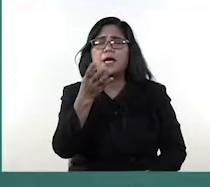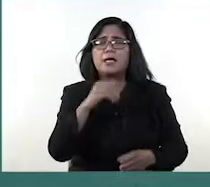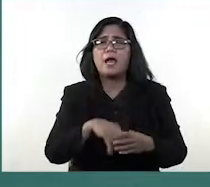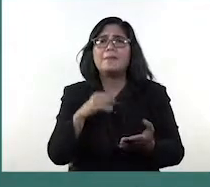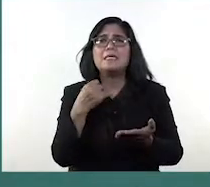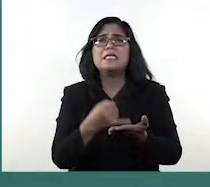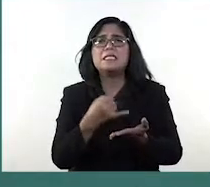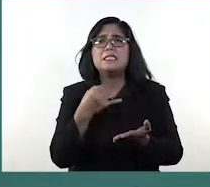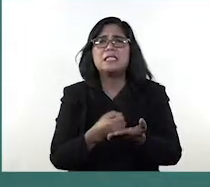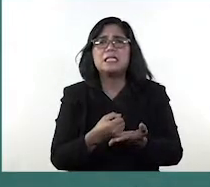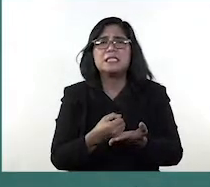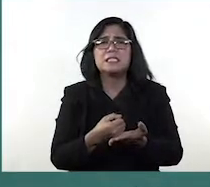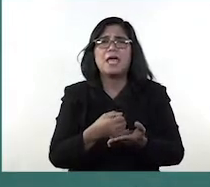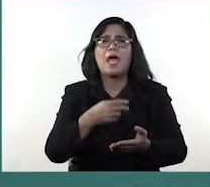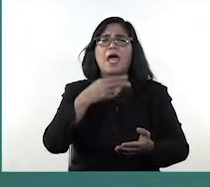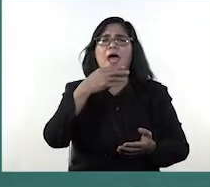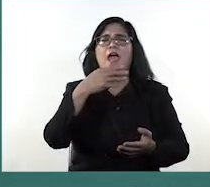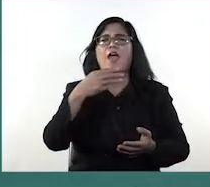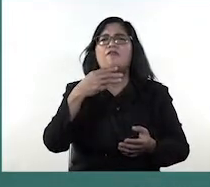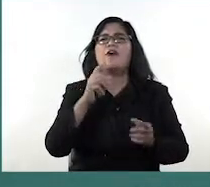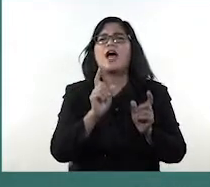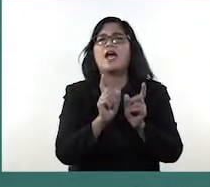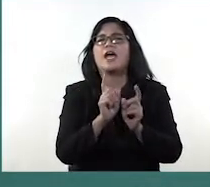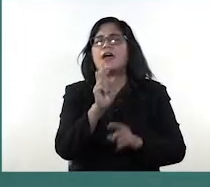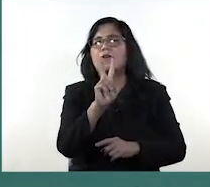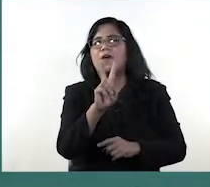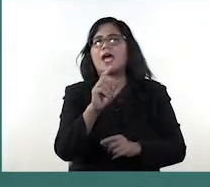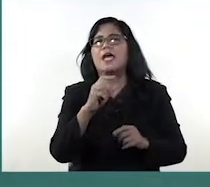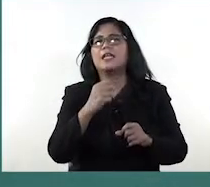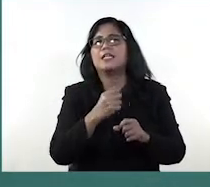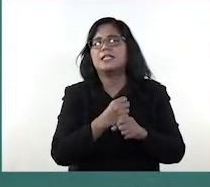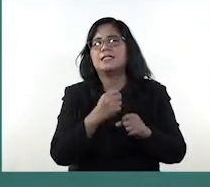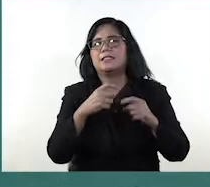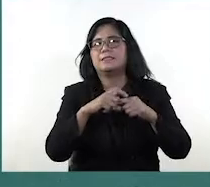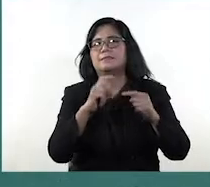Injil ku dalam ewanggelion dalam berita baik uh